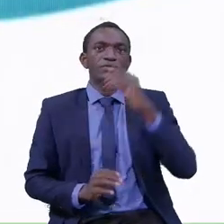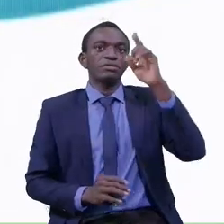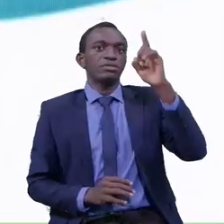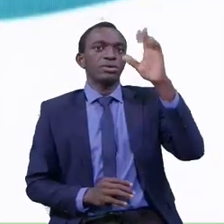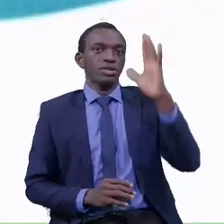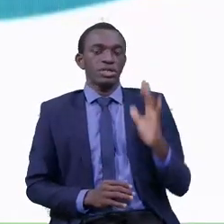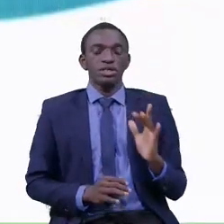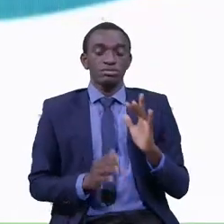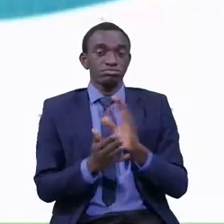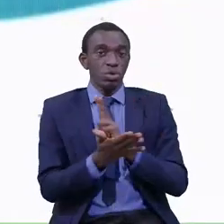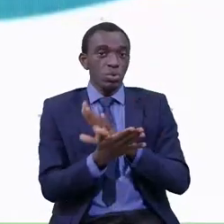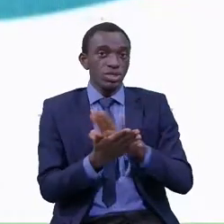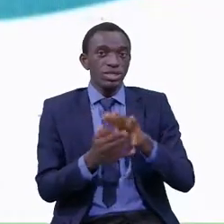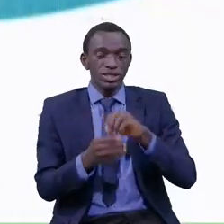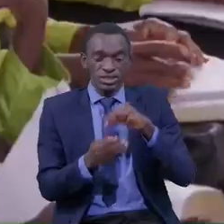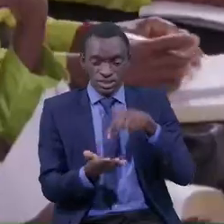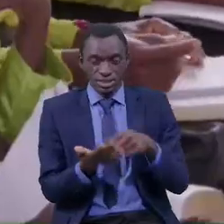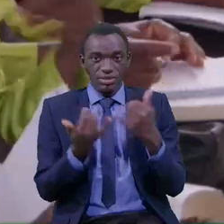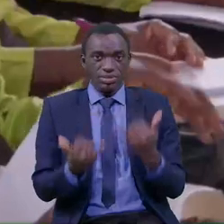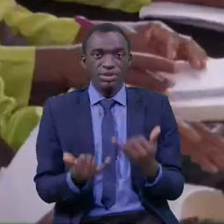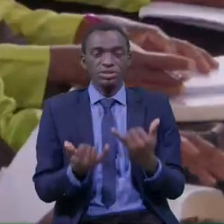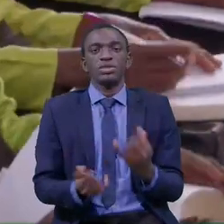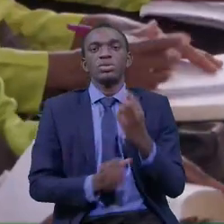siècle, dans ce présent siècle,